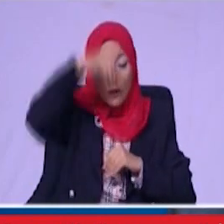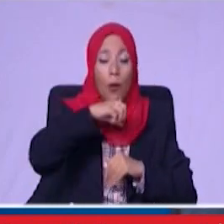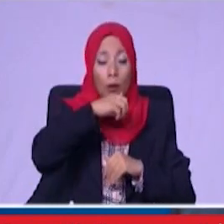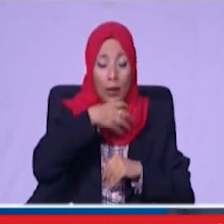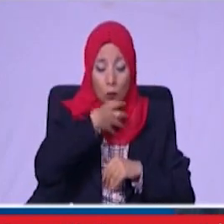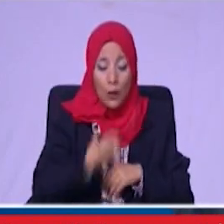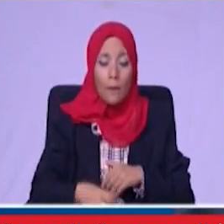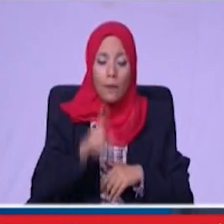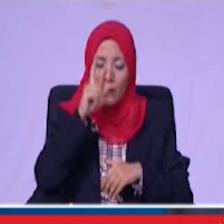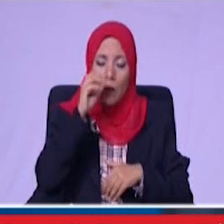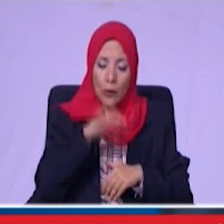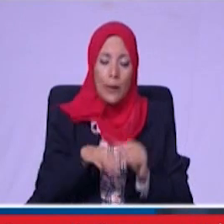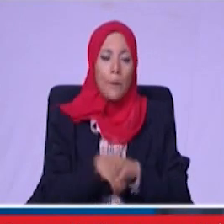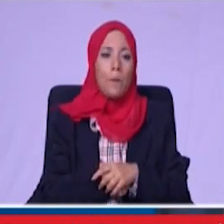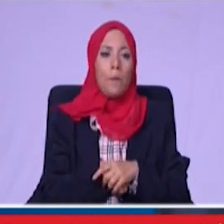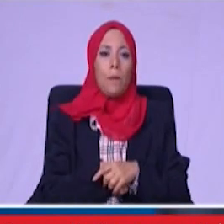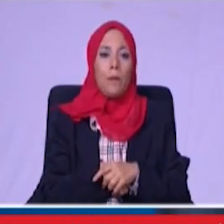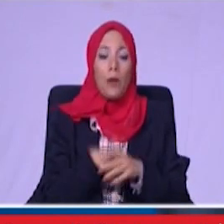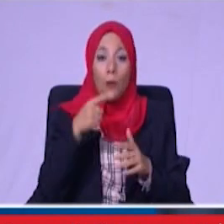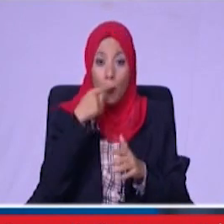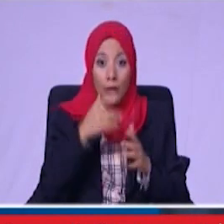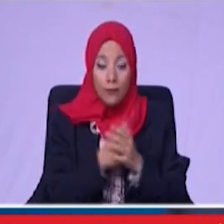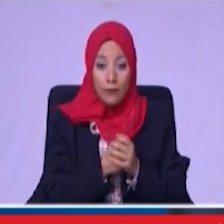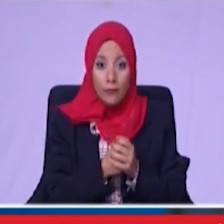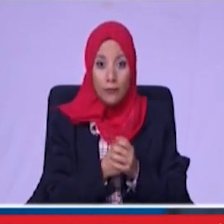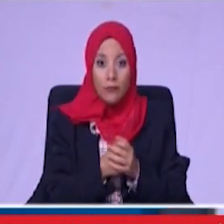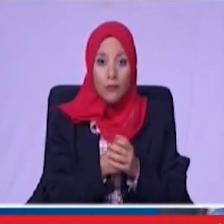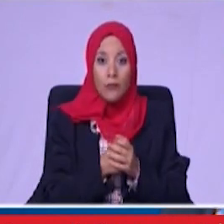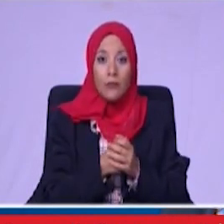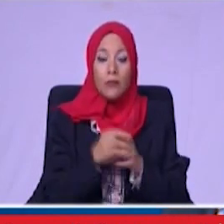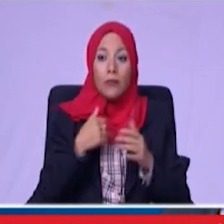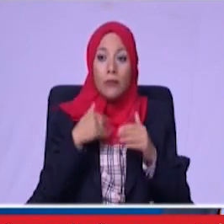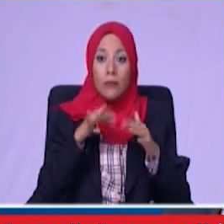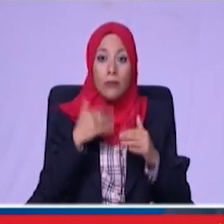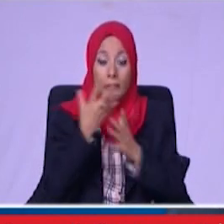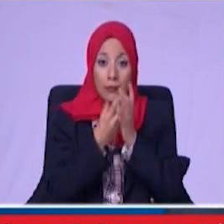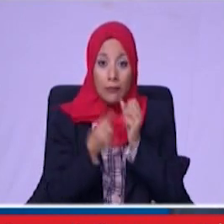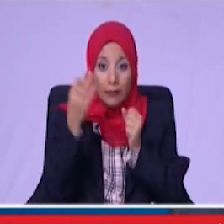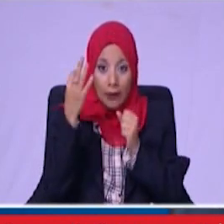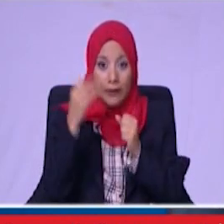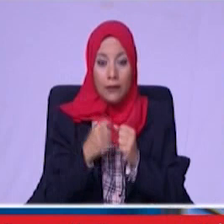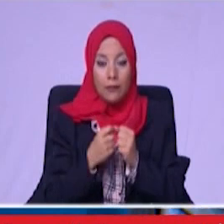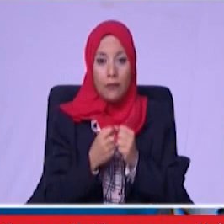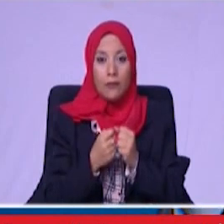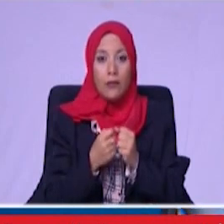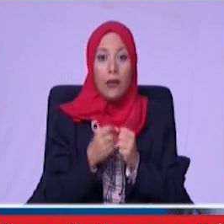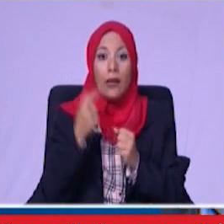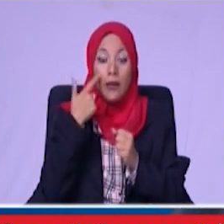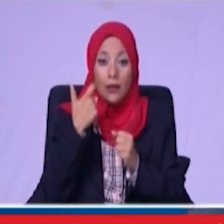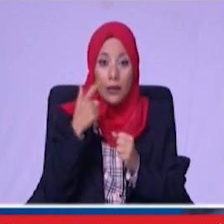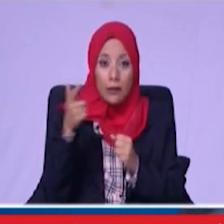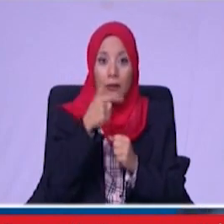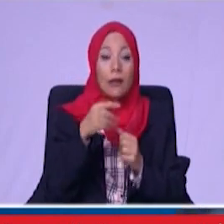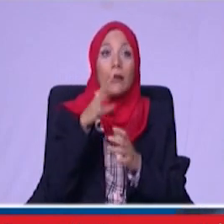قال لنا حديث حلو قوي انه لا يموت للانسان ثلاثه من الولد الا كنا له حجابا من النار